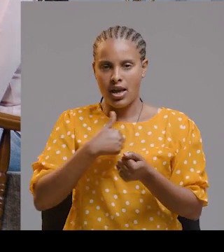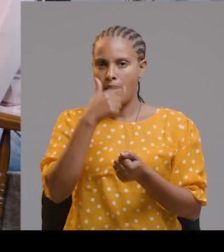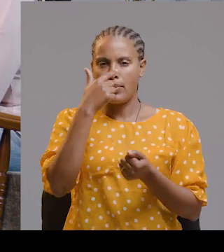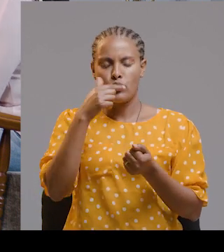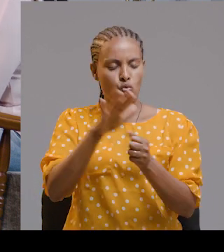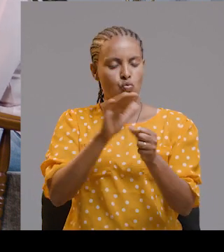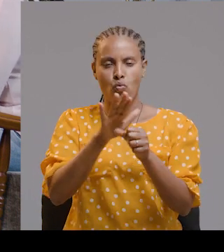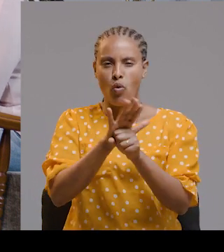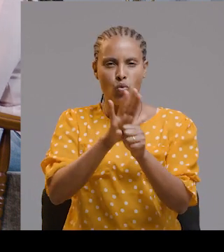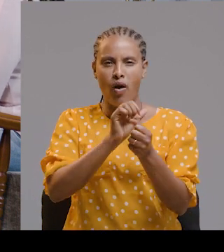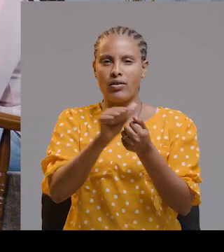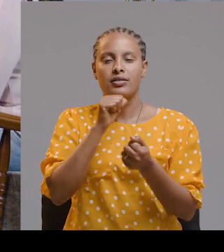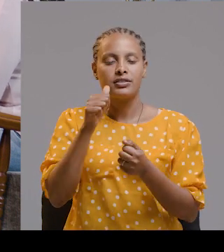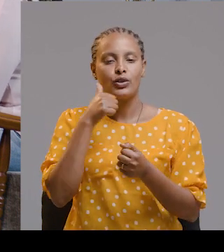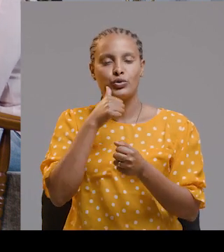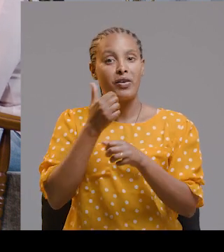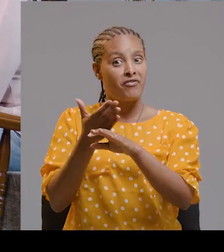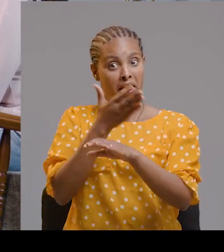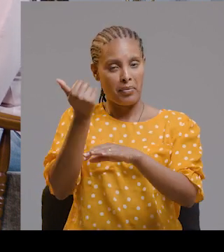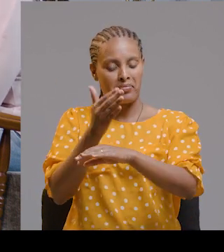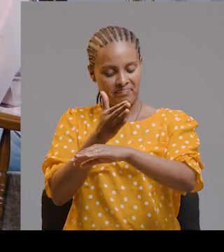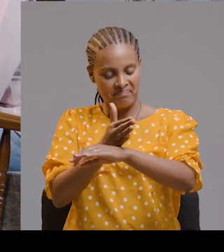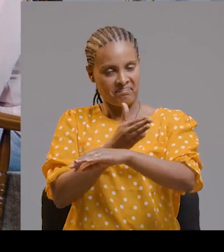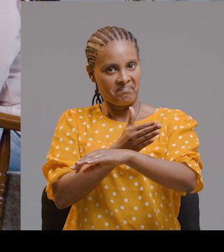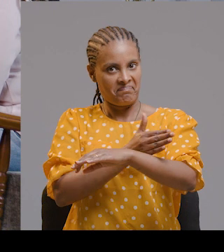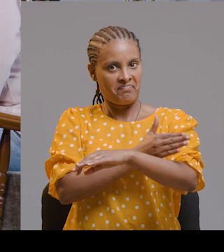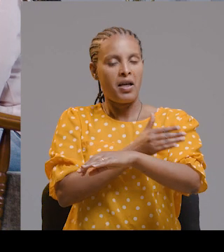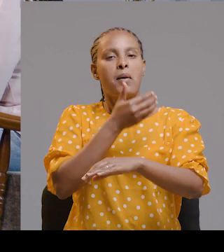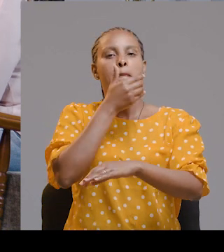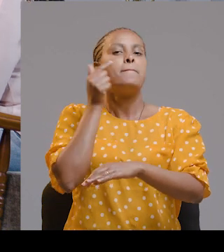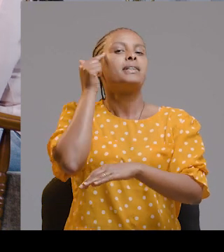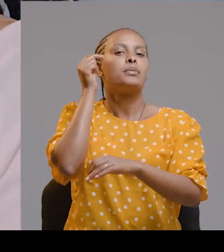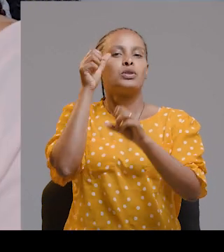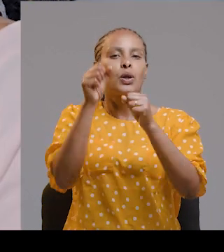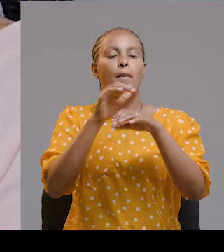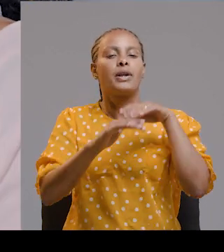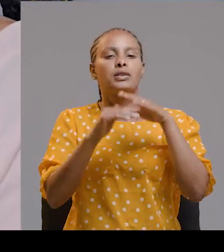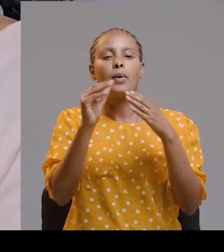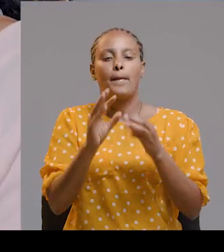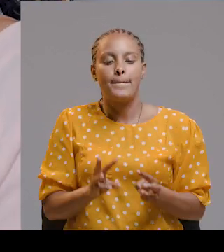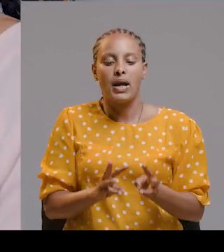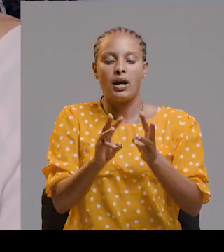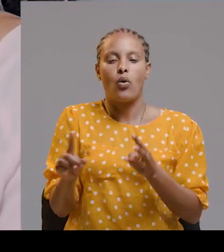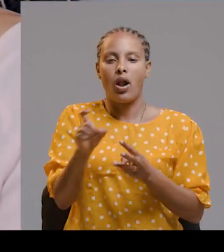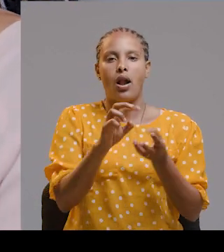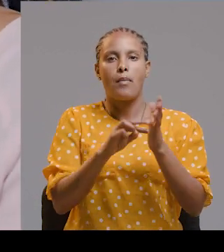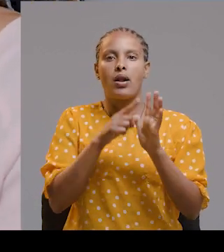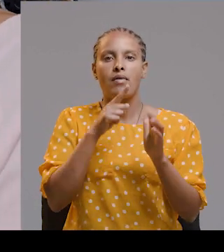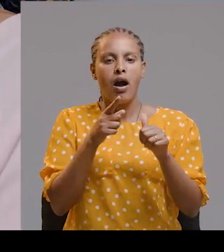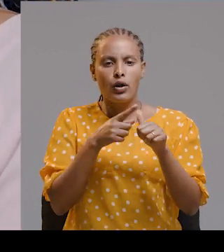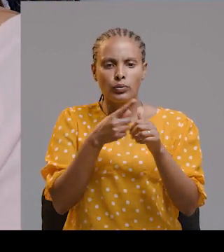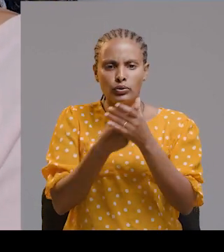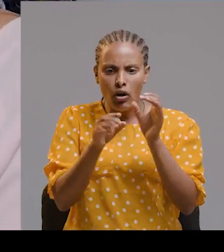انسان كن سيتو شو يتشالا نجاي تشالا رجعين اجا مصر بميشو باتم مانجد منا ماتشاتش باتم مانجد يهون عالمالاسنا